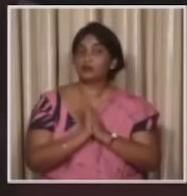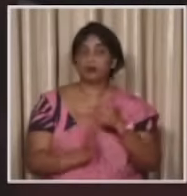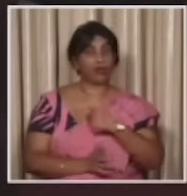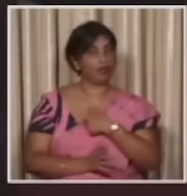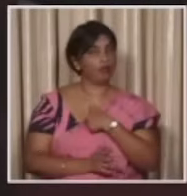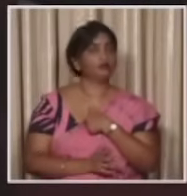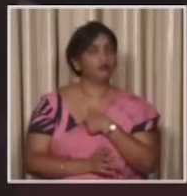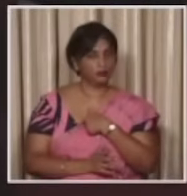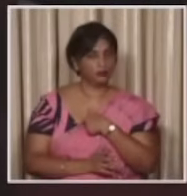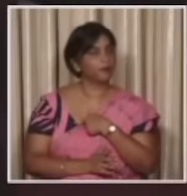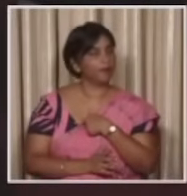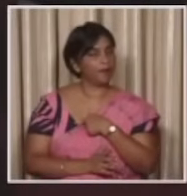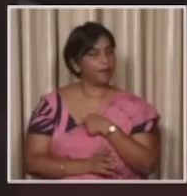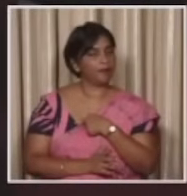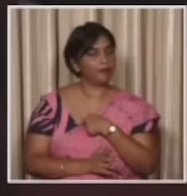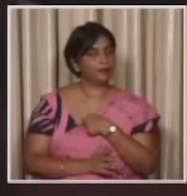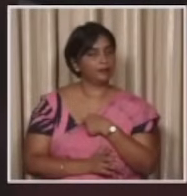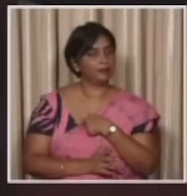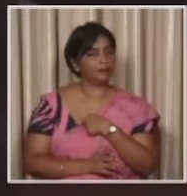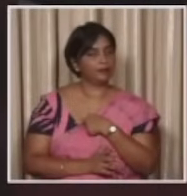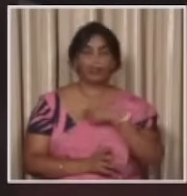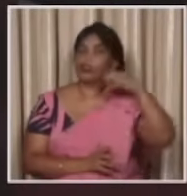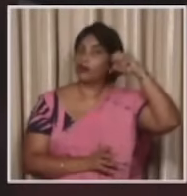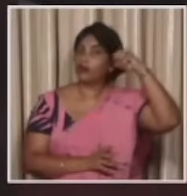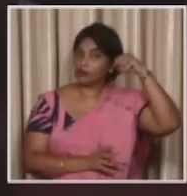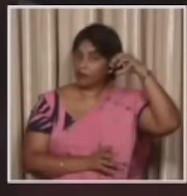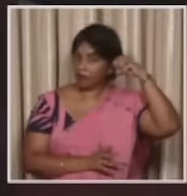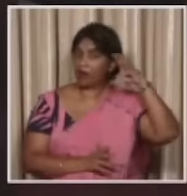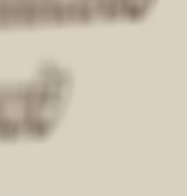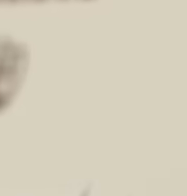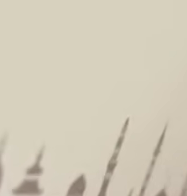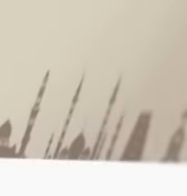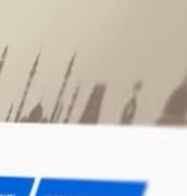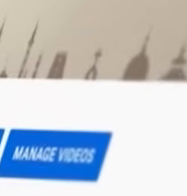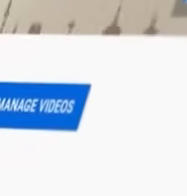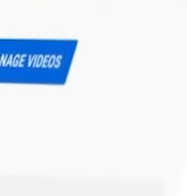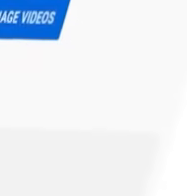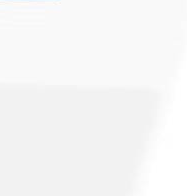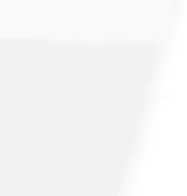දැන් හැමෝම කියනවානේ අපේ මේ විදුලි අපේ තියෙන බලශක්ති සුරක්ෂා